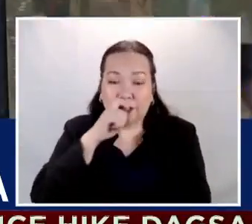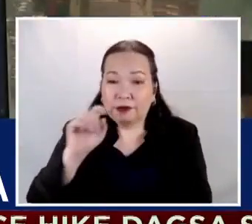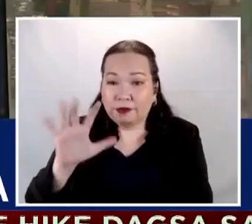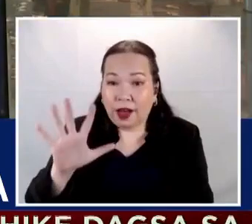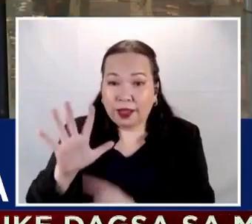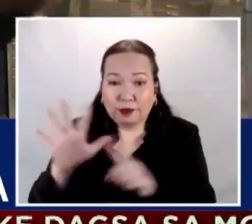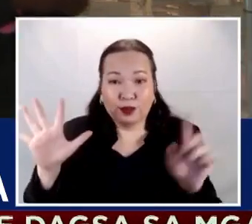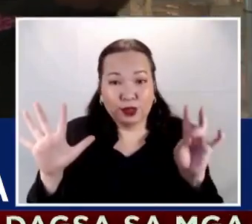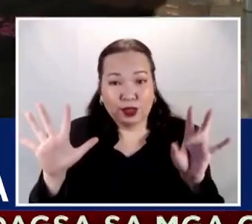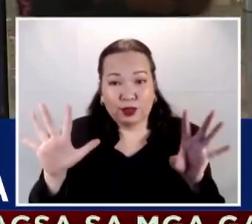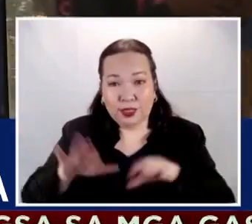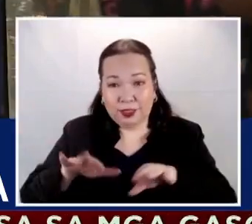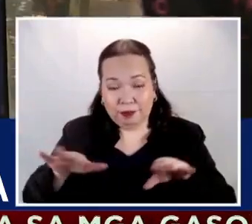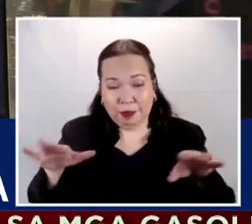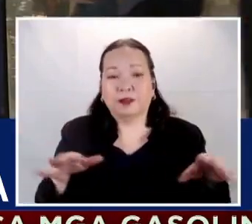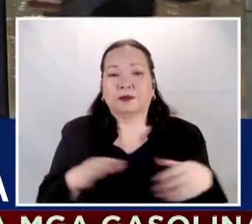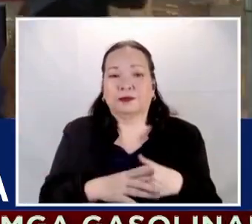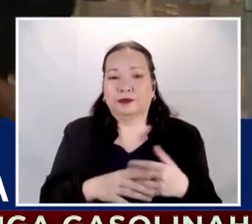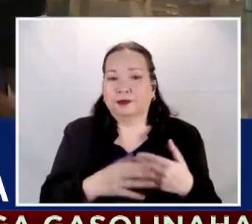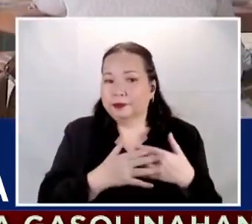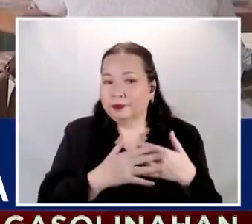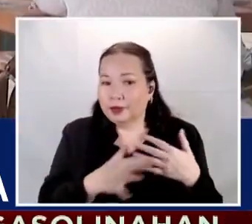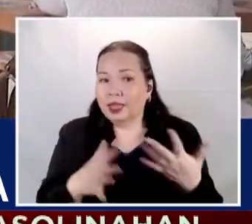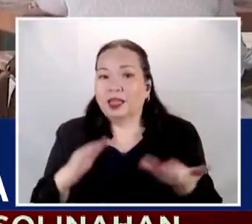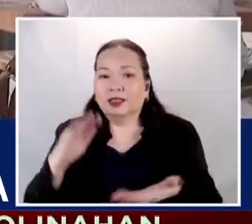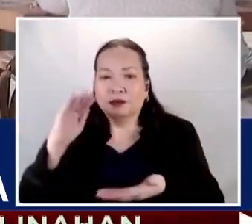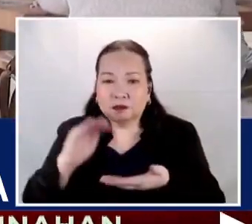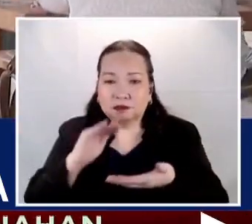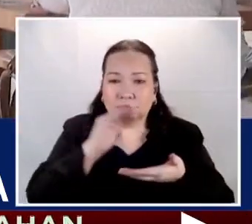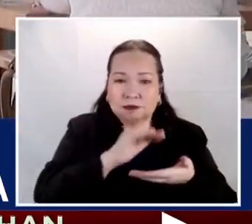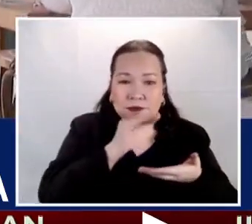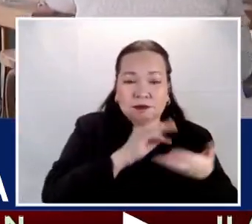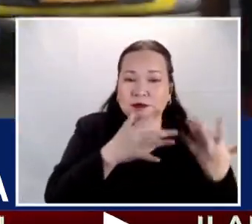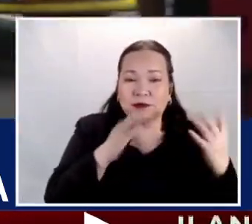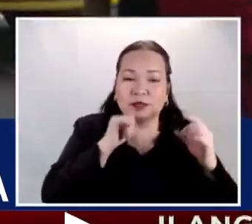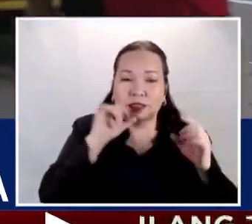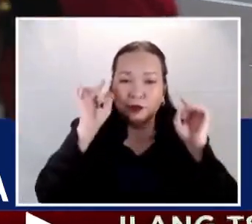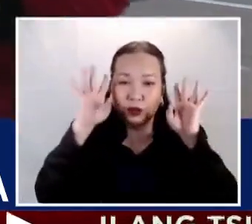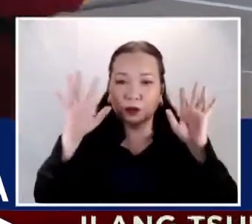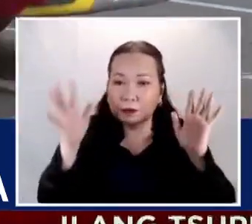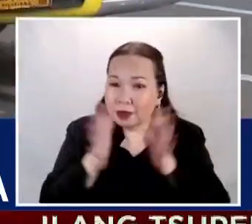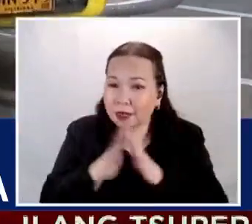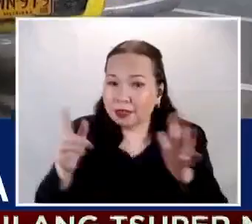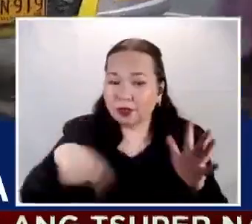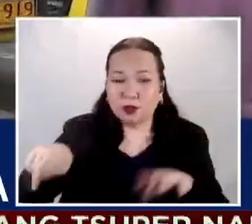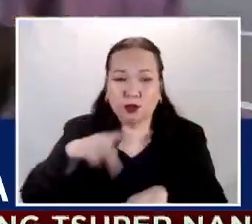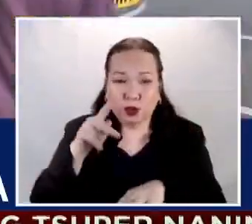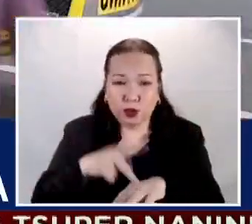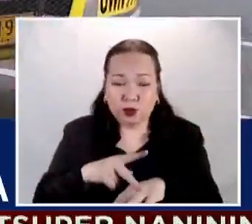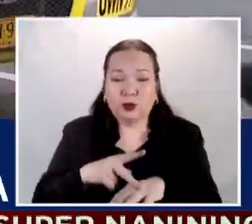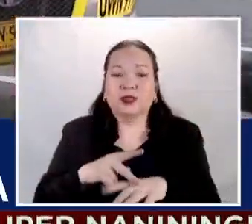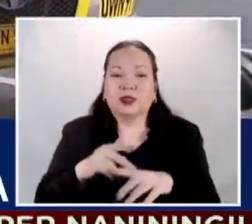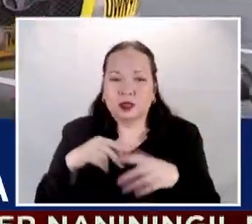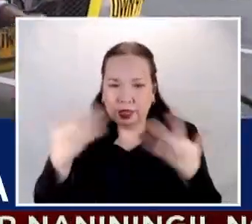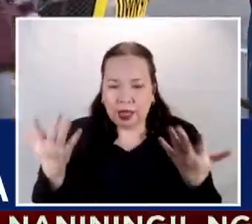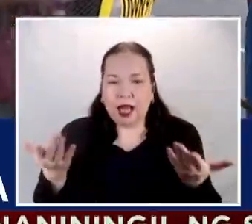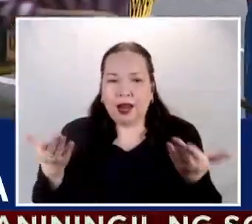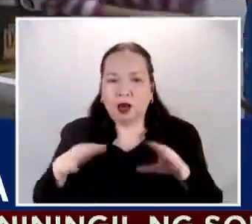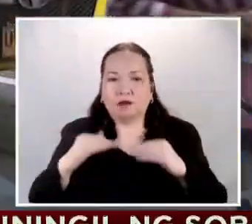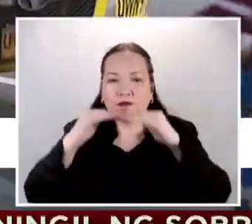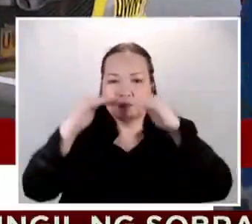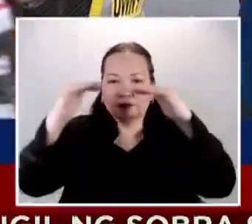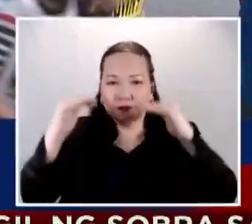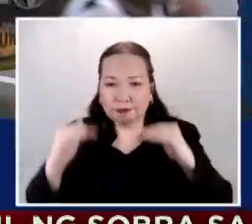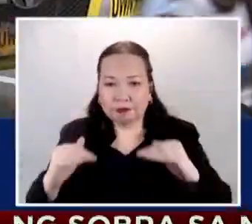5 hanggang 17 taon. Matapos magbalik low risk ang Pilipinas sa kaso ng COVID-19, isinunod na ngayon ang pagbaba sa Alert